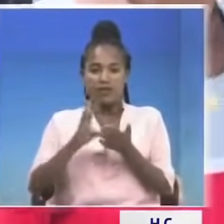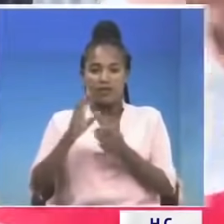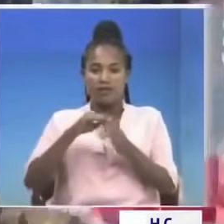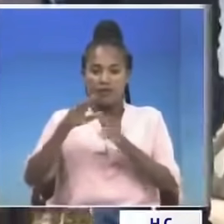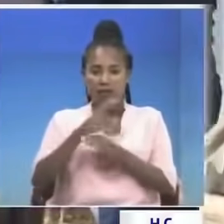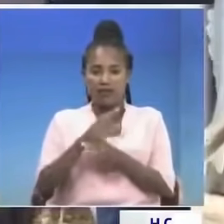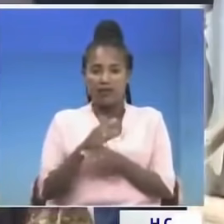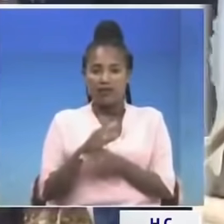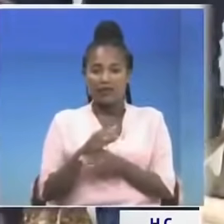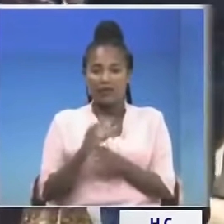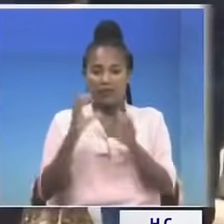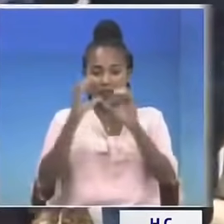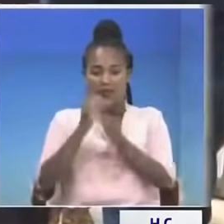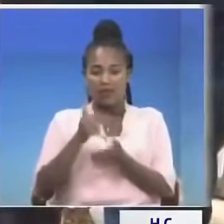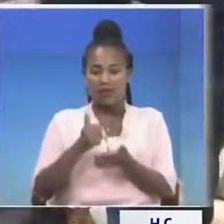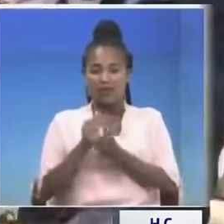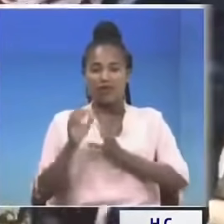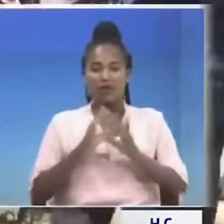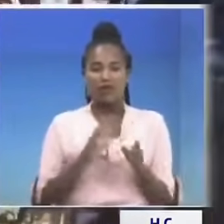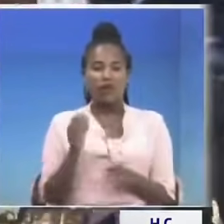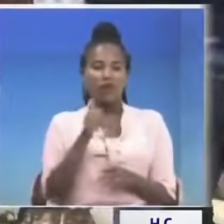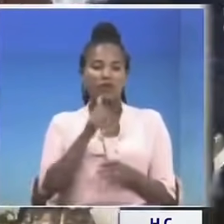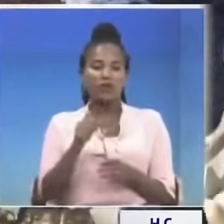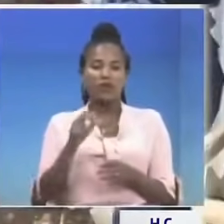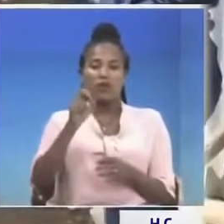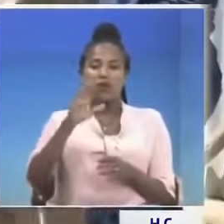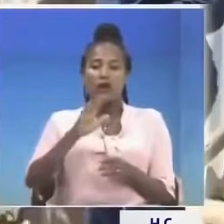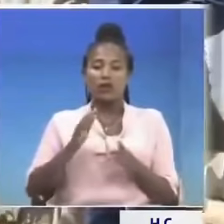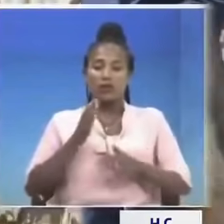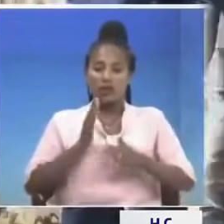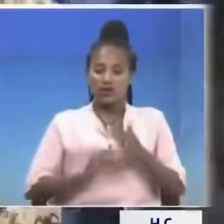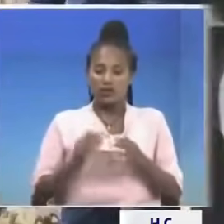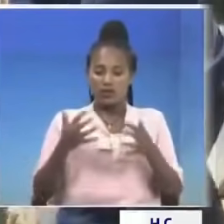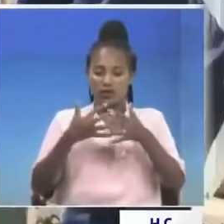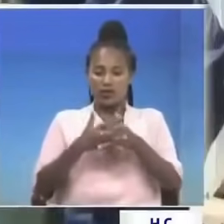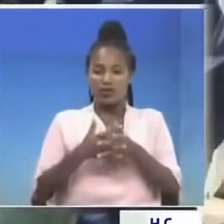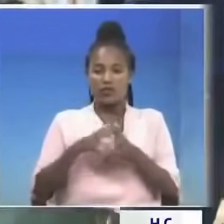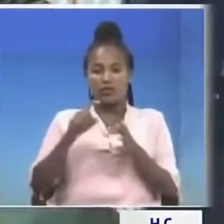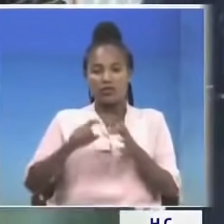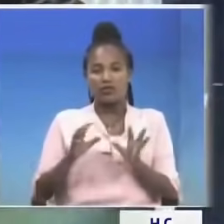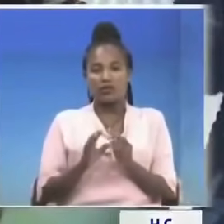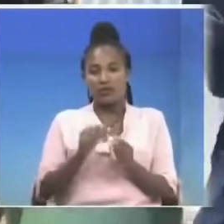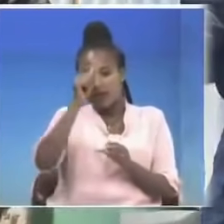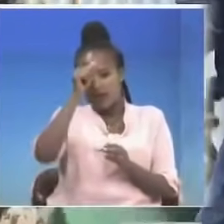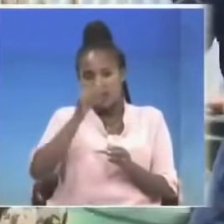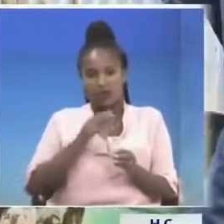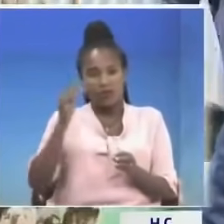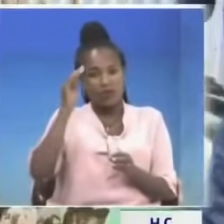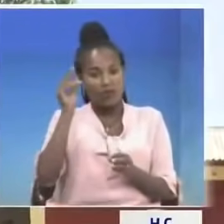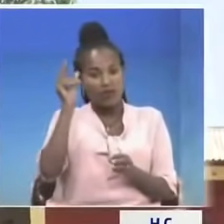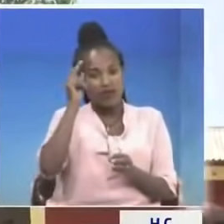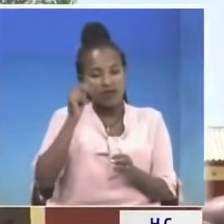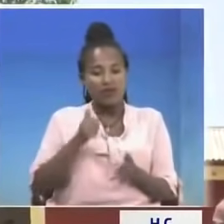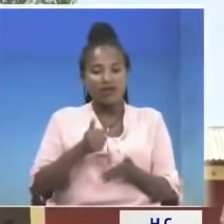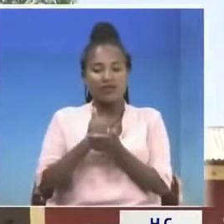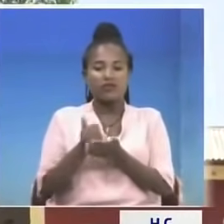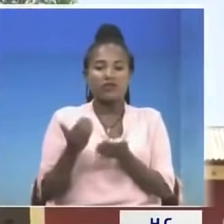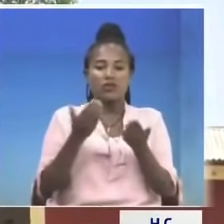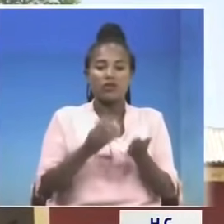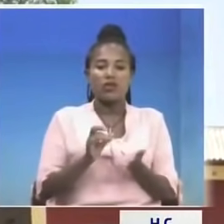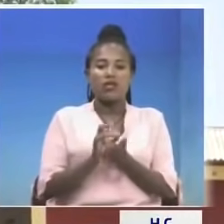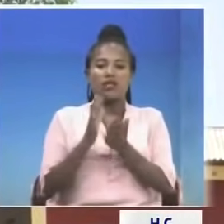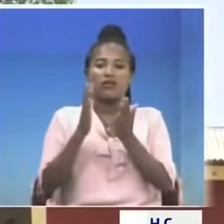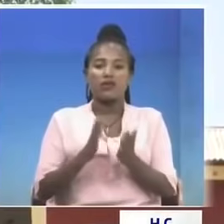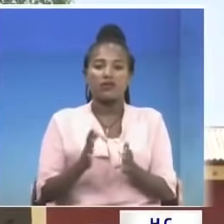በላይ ግምት ያለው ድጋፍ ተደርጓል። በአዲስ አበባ የዋገምራ ተወላጆች ህብረት ኮሚቴ ሰብሳቢ አቶ ምትኩ በየነ ድጋፉን ሲያስረክቡም